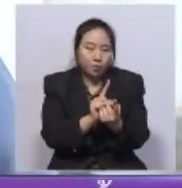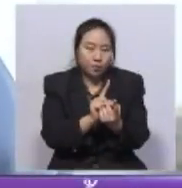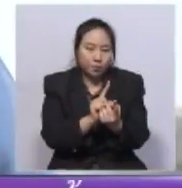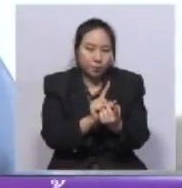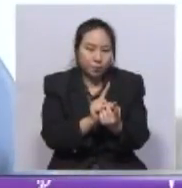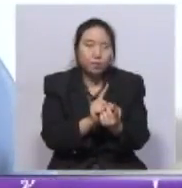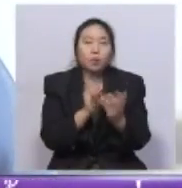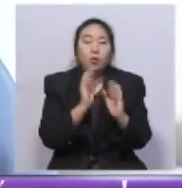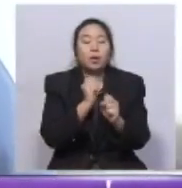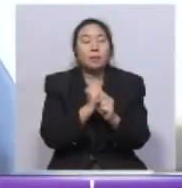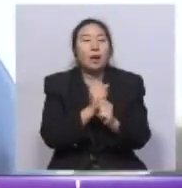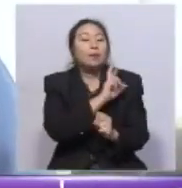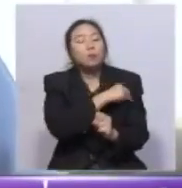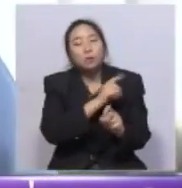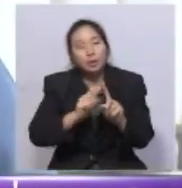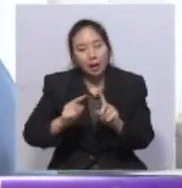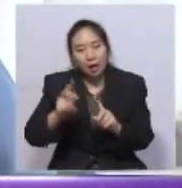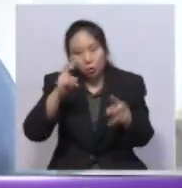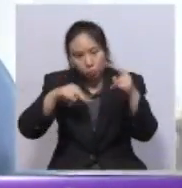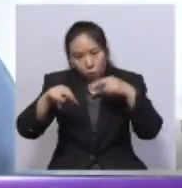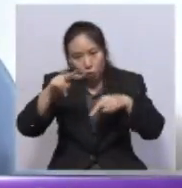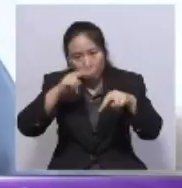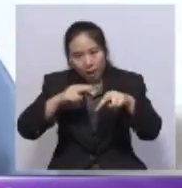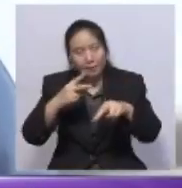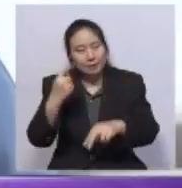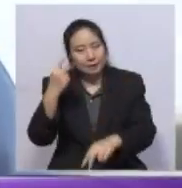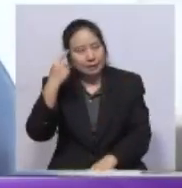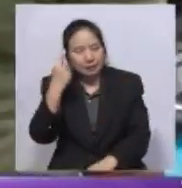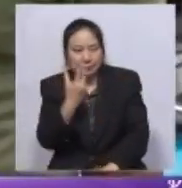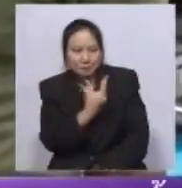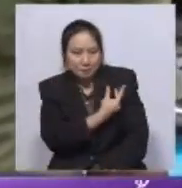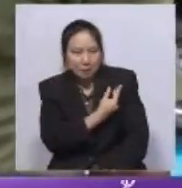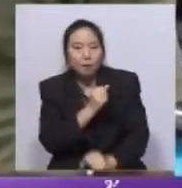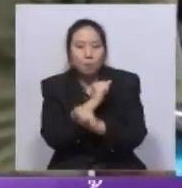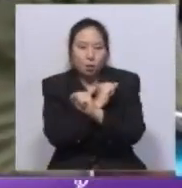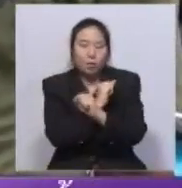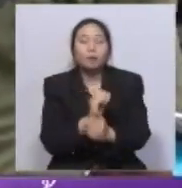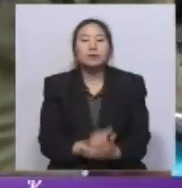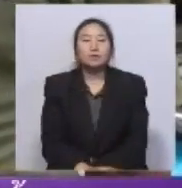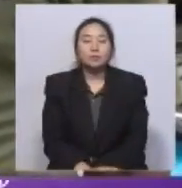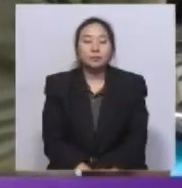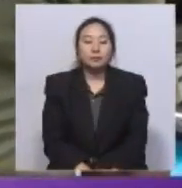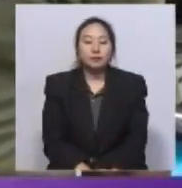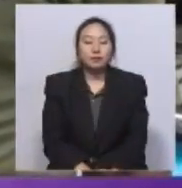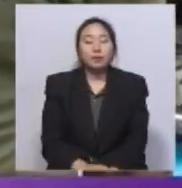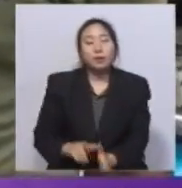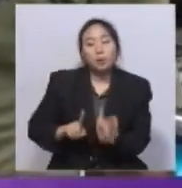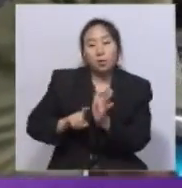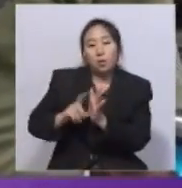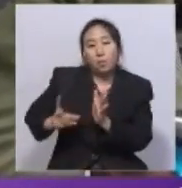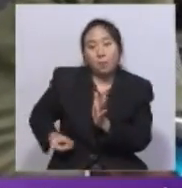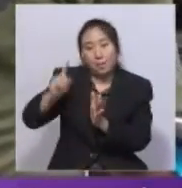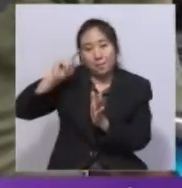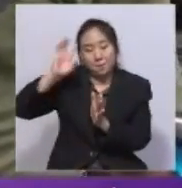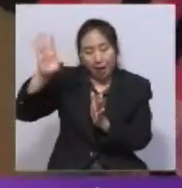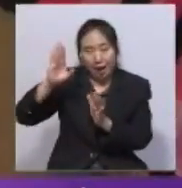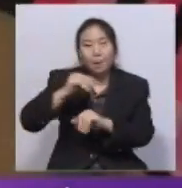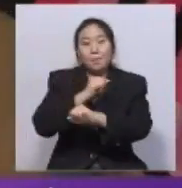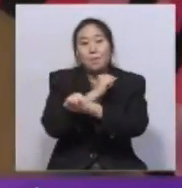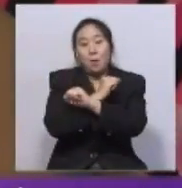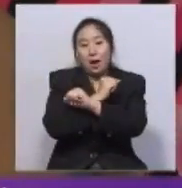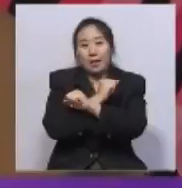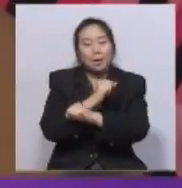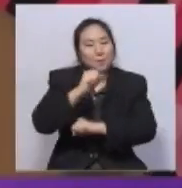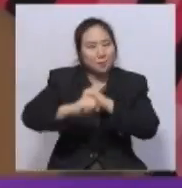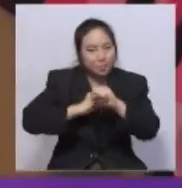ปพบแพทย์หรือไปพบเจ้าหน้าที่สาธารณสุขเพื่อจะดูเรื่องของการฉีดพิจารณาเรื่องการฉีดวัคซีน การป้องกันโรคพิษสุนัขบ้าที่ดีที่สุดคือฉีดวั